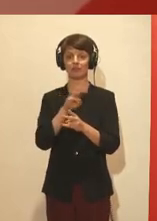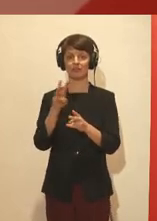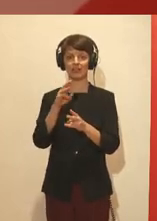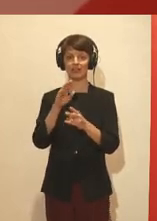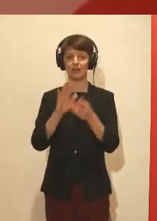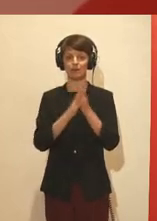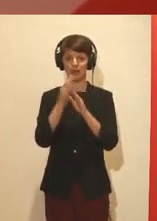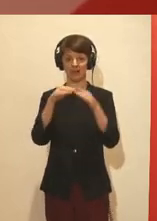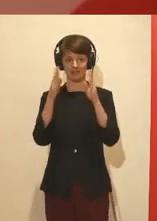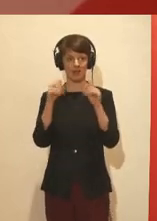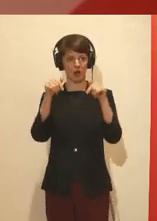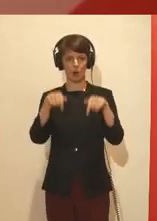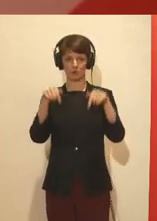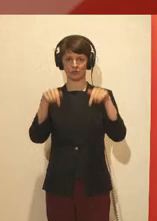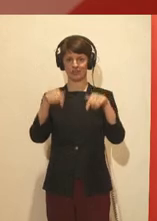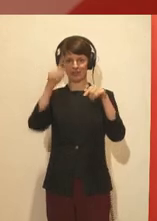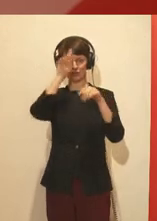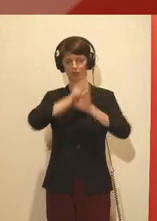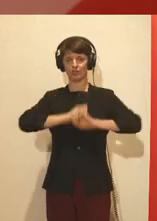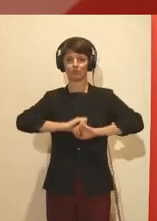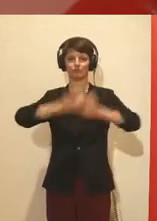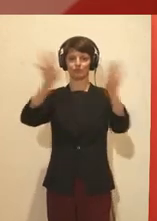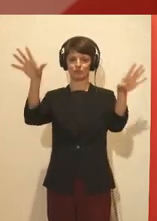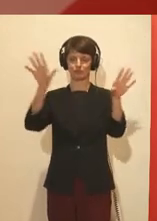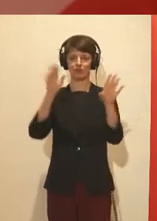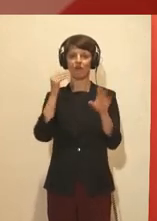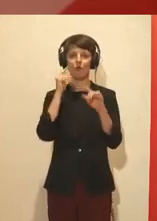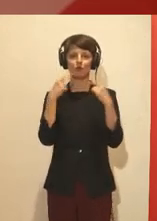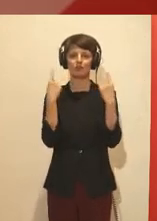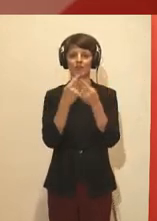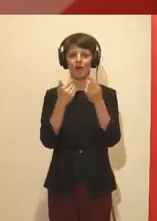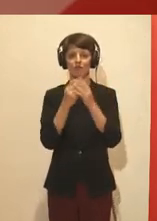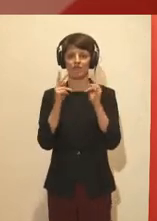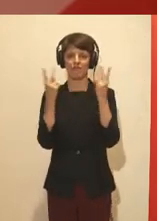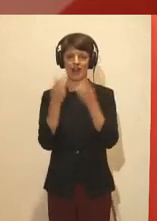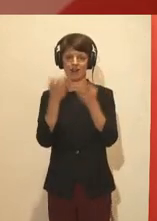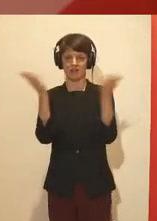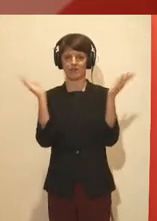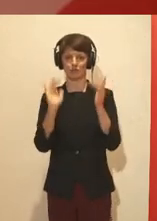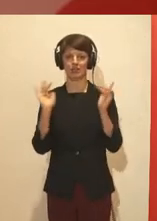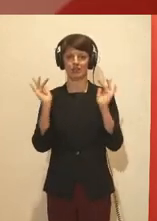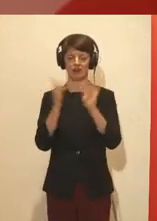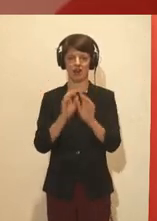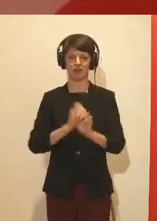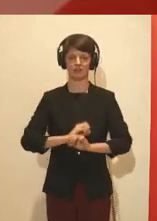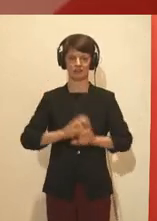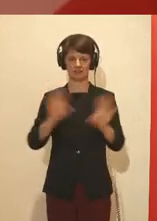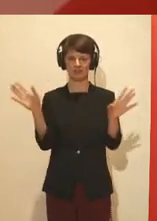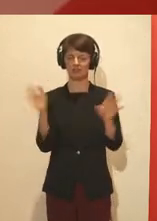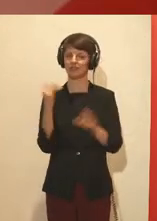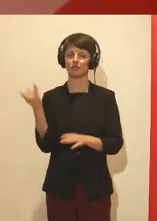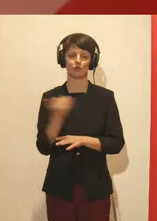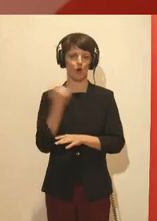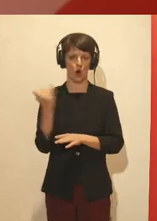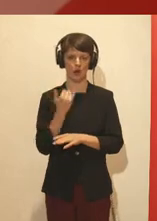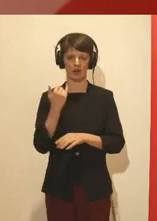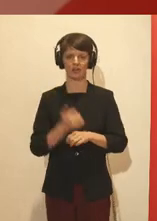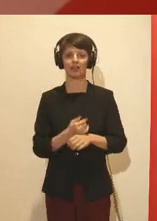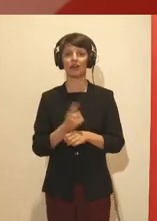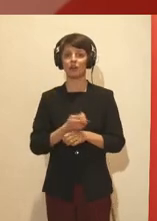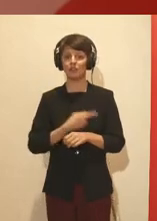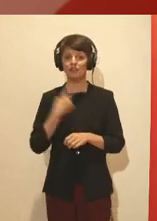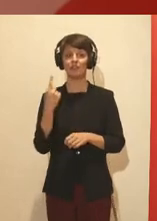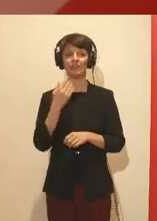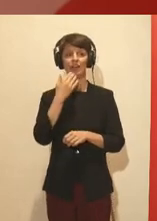heraus nach deutschland in die wohnzimmer in die welt und ins internet und das finde ich ganz toll und wir möchten uns natürlich